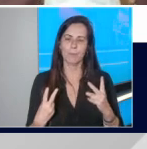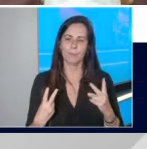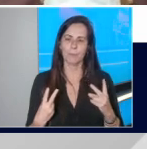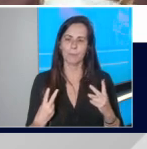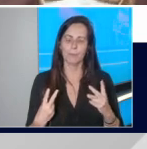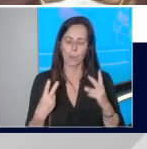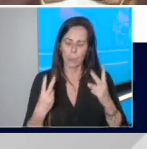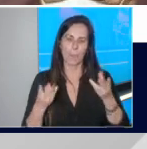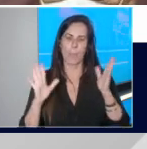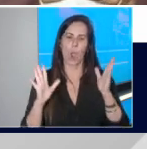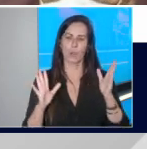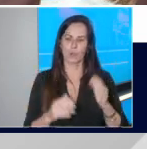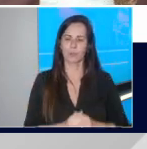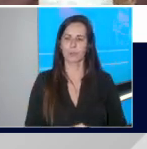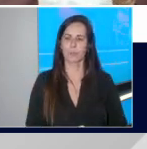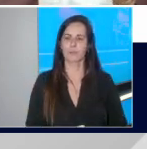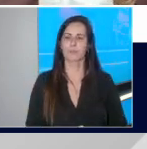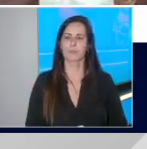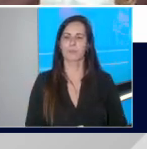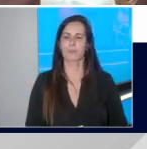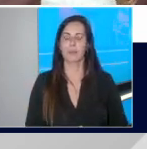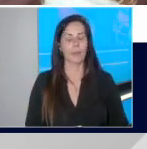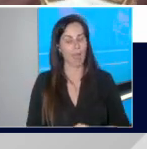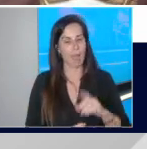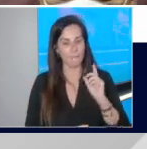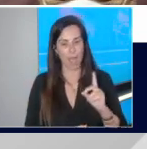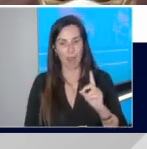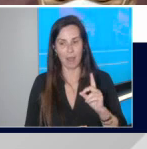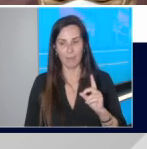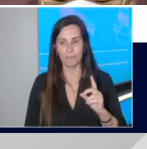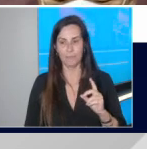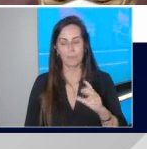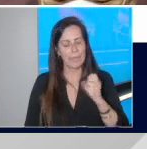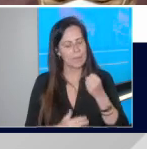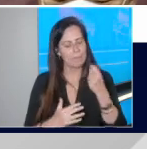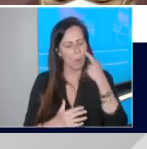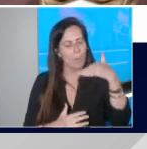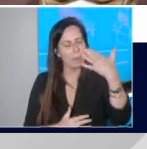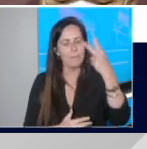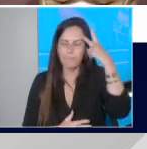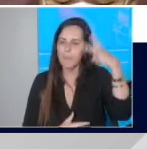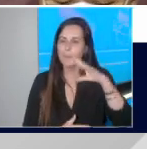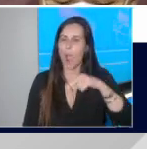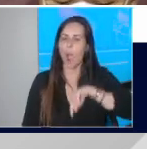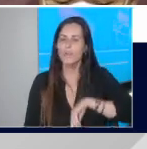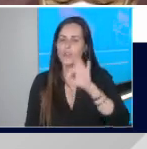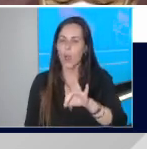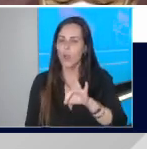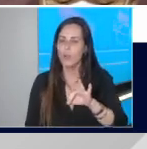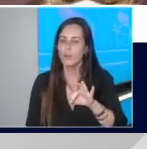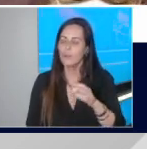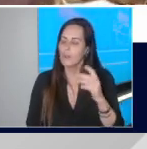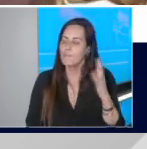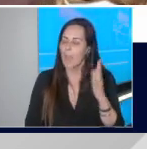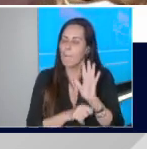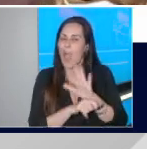שהיא חשובה, היא קריטית, היא יותר מאשר חשובה. יחד עם זה, אם בכל זאת מנתחים את הכיוונים, ומנתחים את האישיות שלו, ומנתחים את